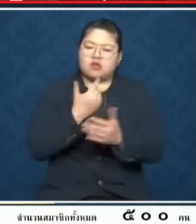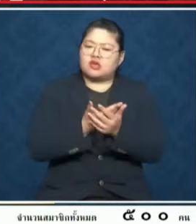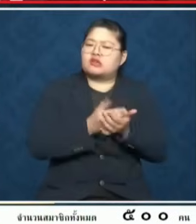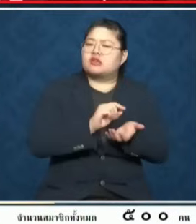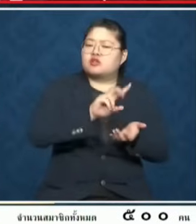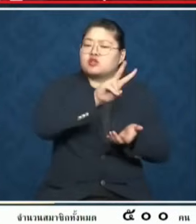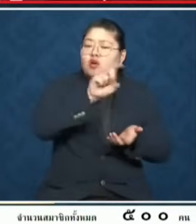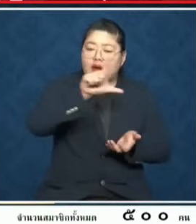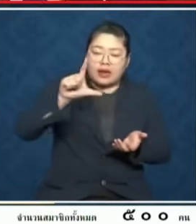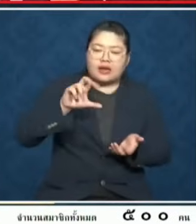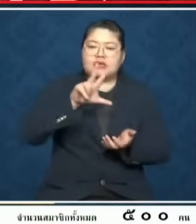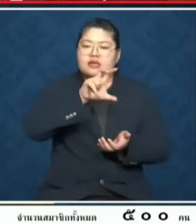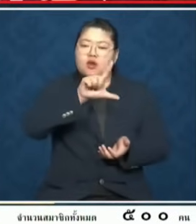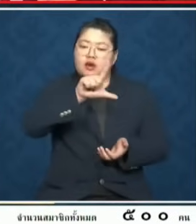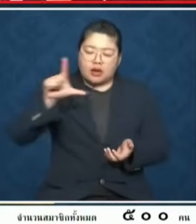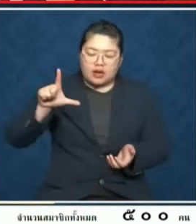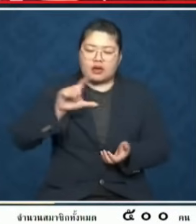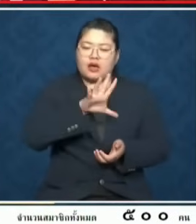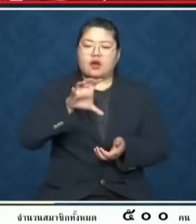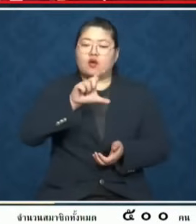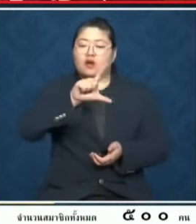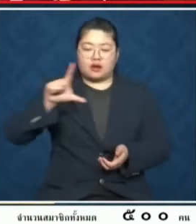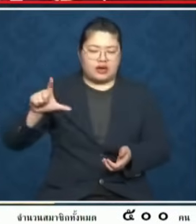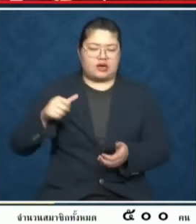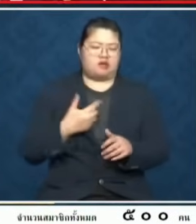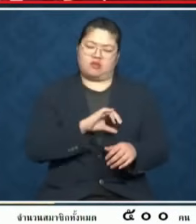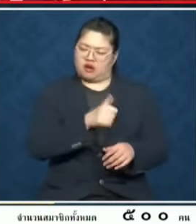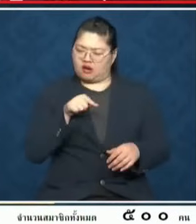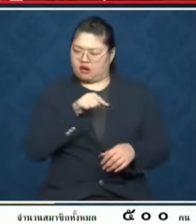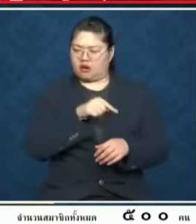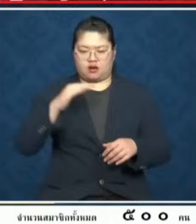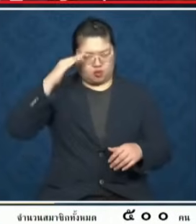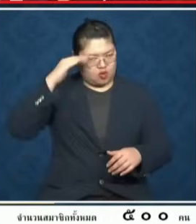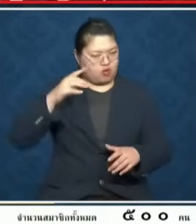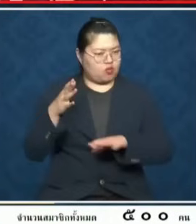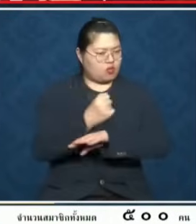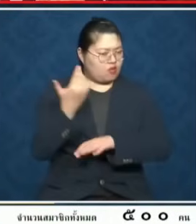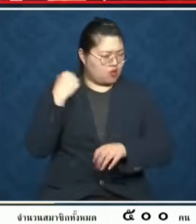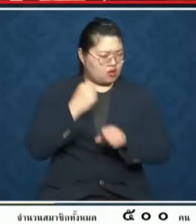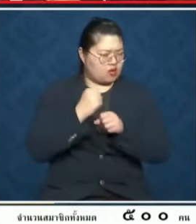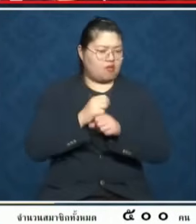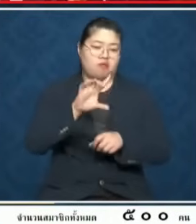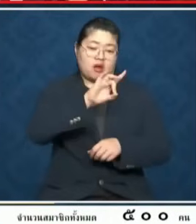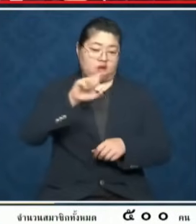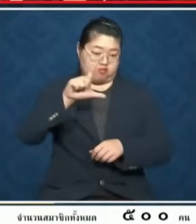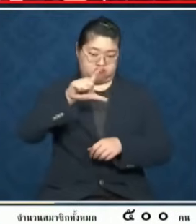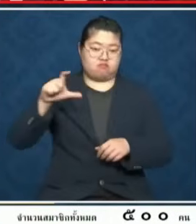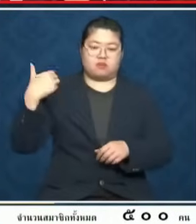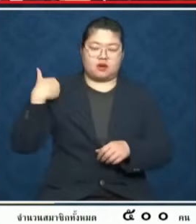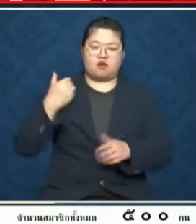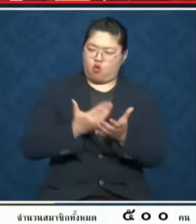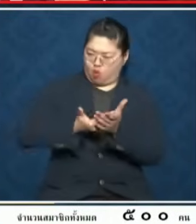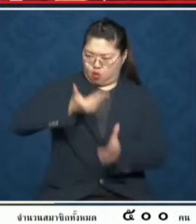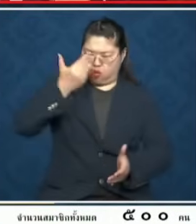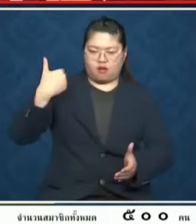บางรายมี 300ล้าน 500ล้านและบางรายมีทรัพย์สินมากกว่า 800ล้านโดยในพลนะคะที่ร่ำ